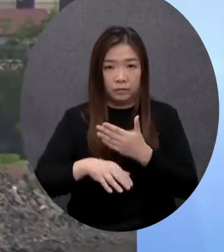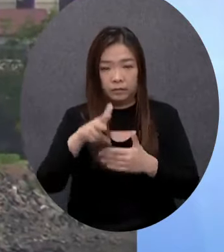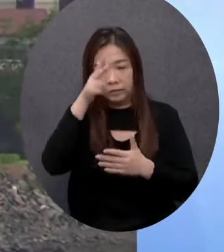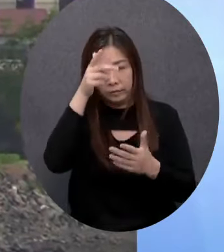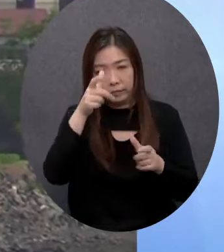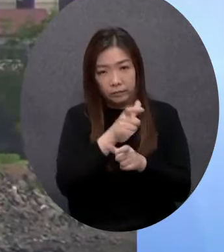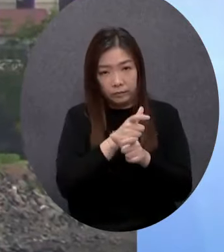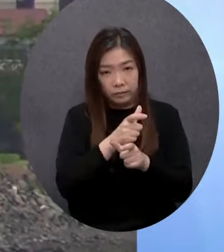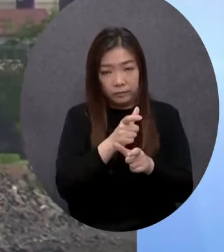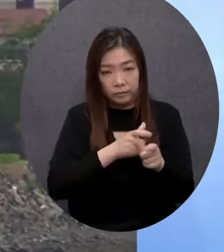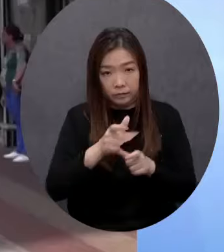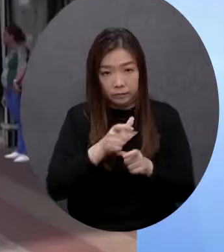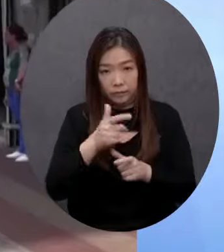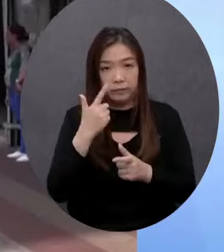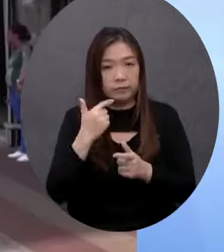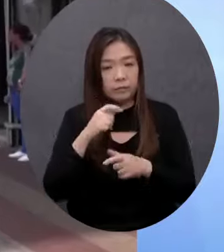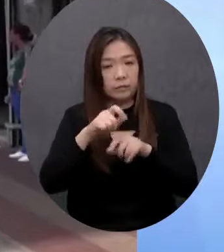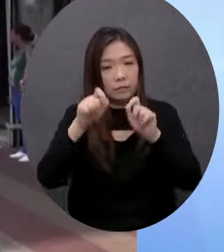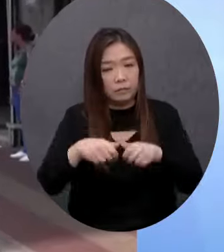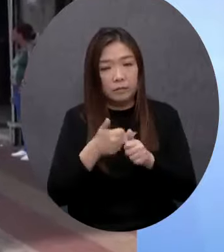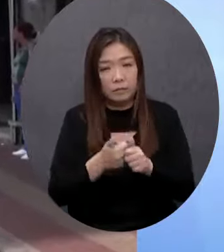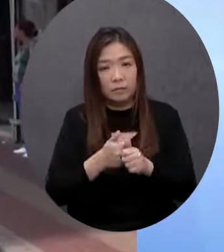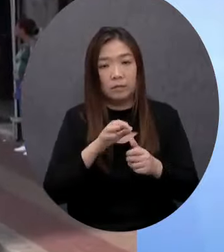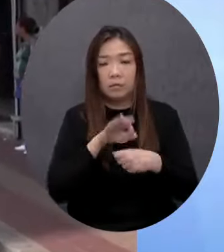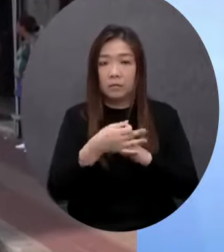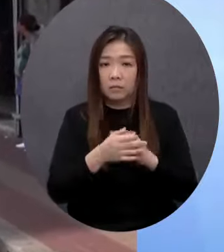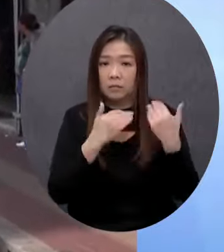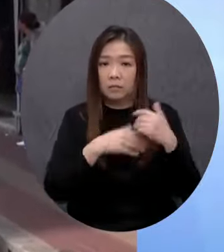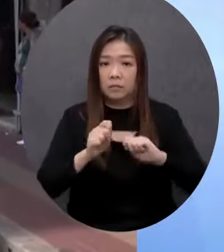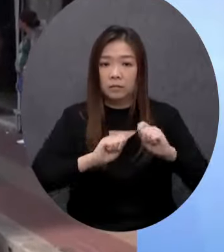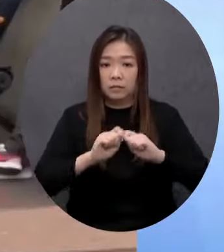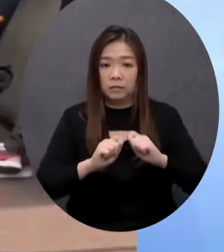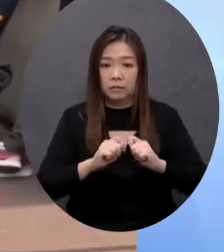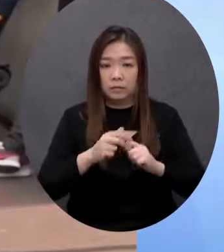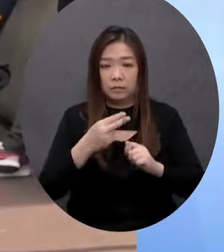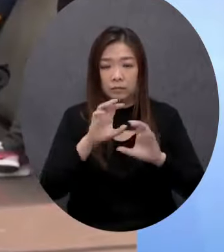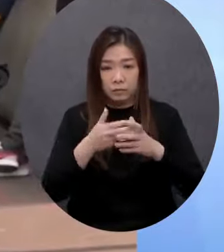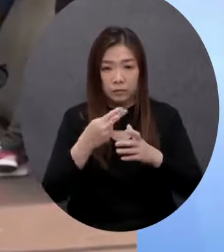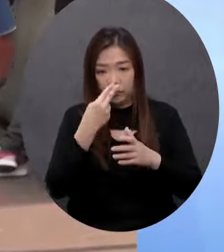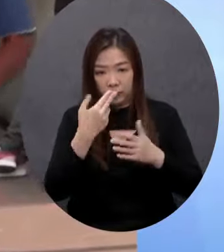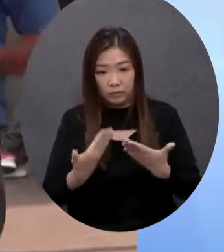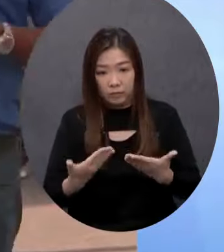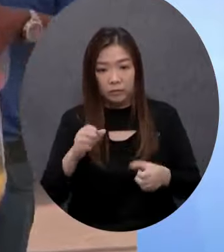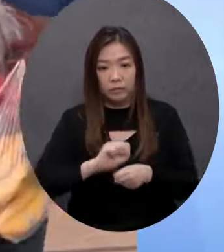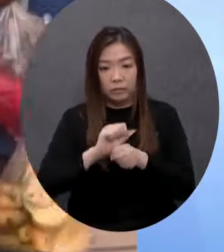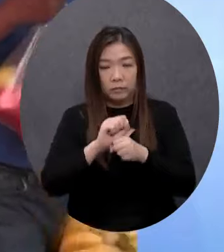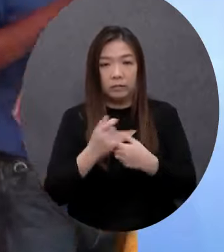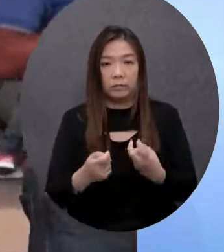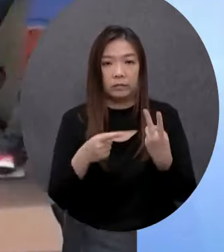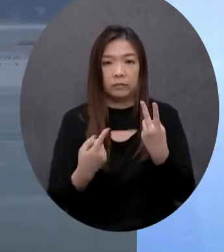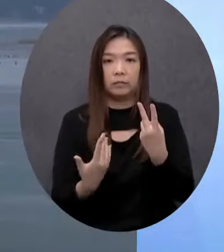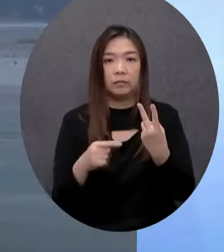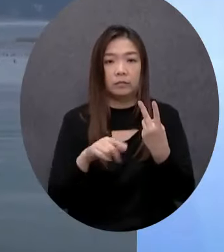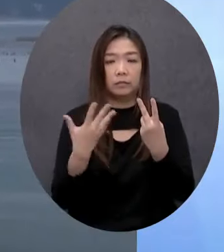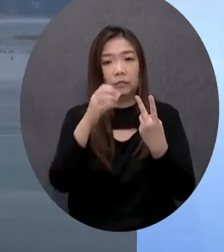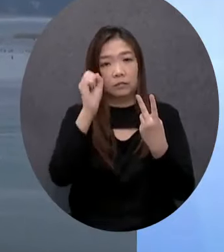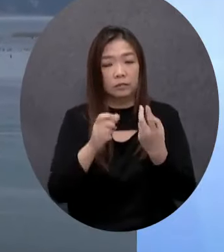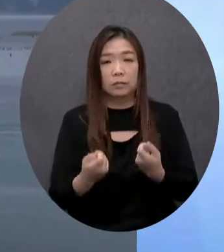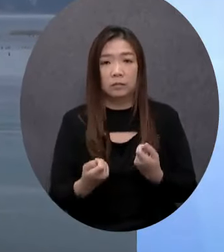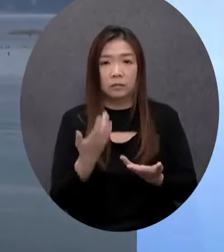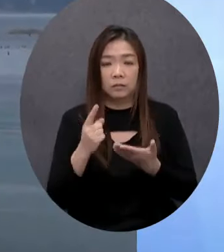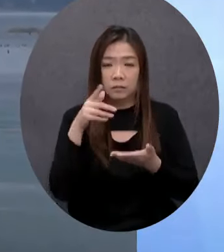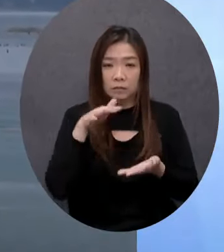污問題。根據國際貨幣基金組織預測，巴拿馬今年經濟增長只得 2.5%， 比